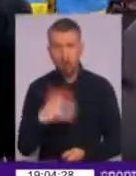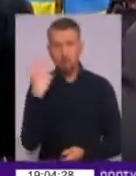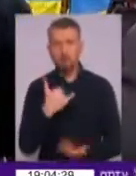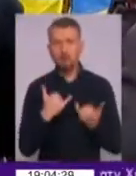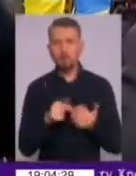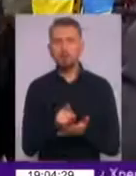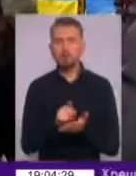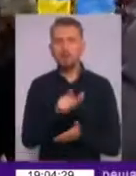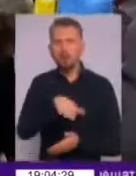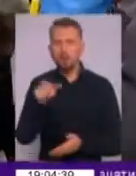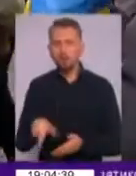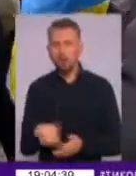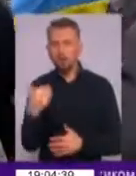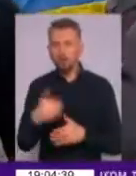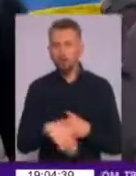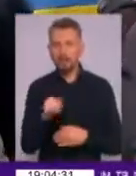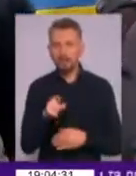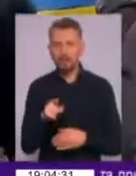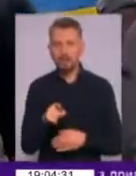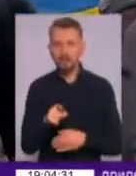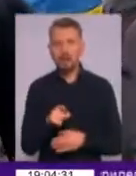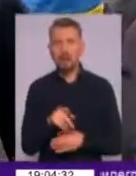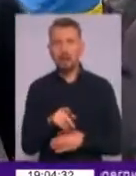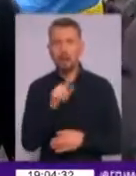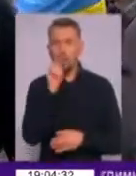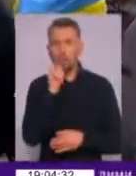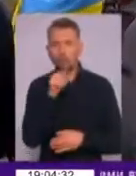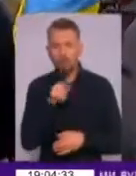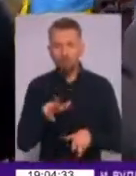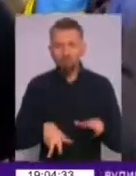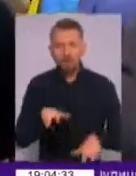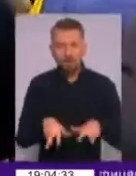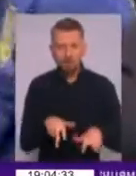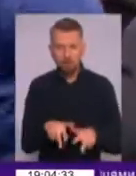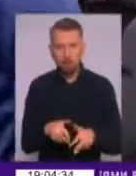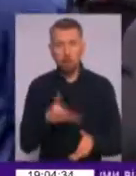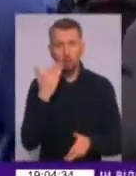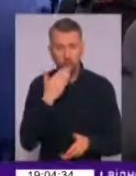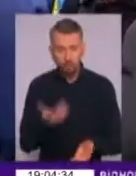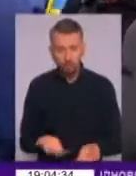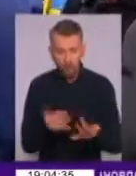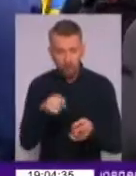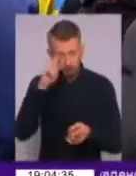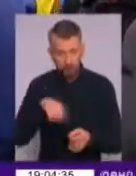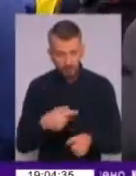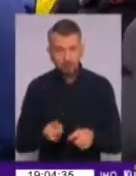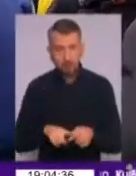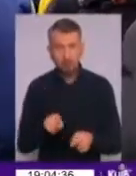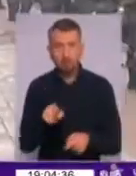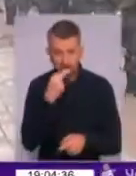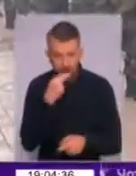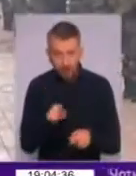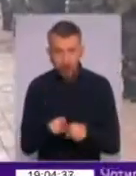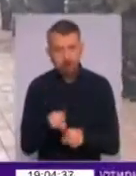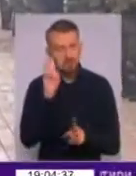сьогодні пенсіонери вже із цих курячих лап суп варять, вони це їдять? Вони знають, що це за життя? Вони не